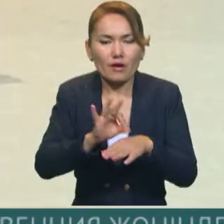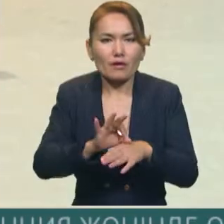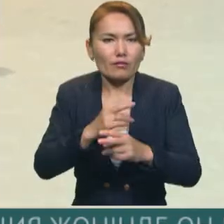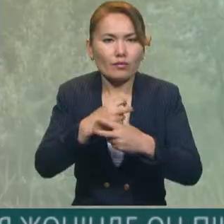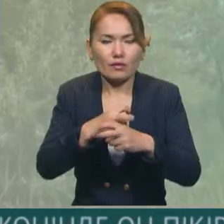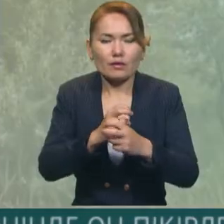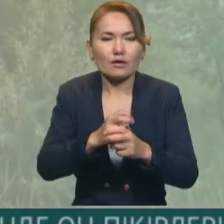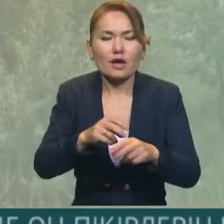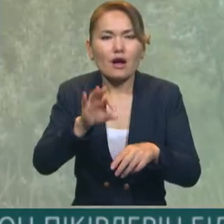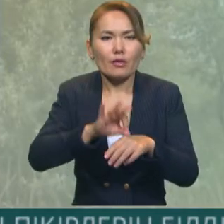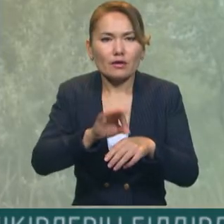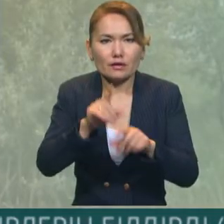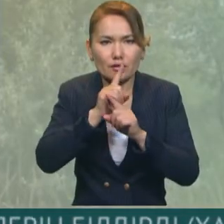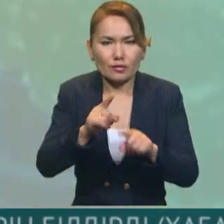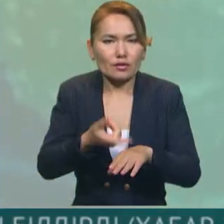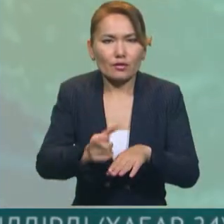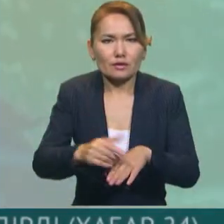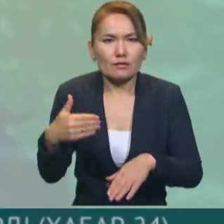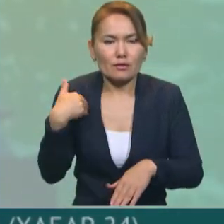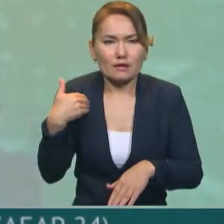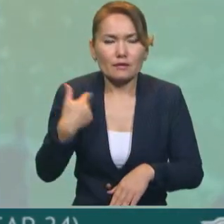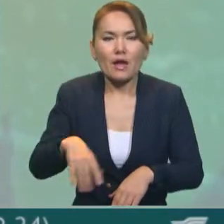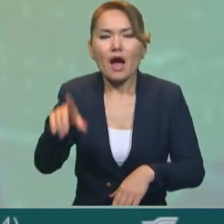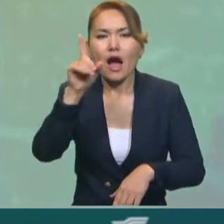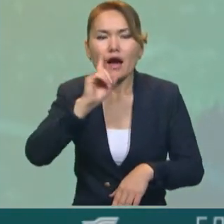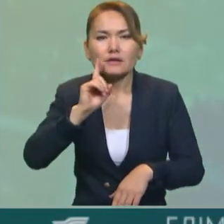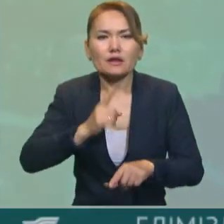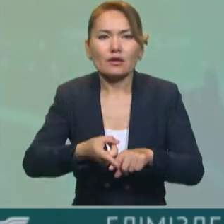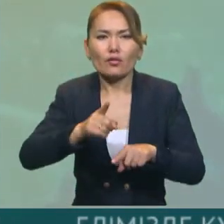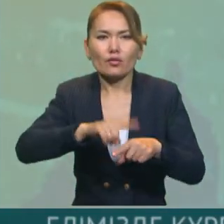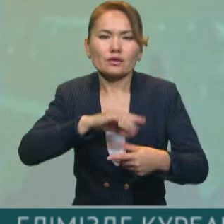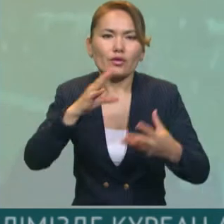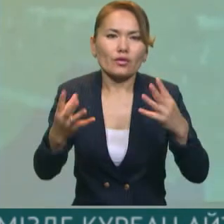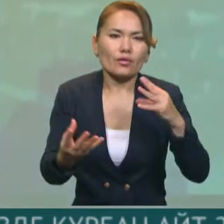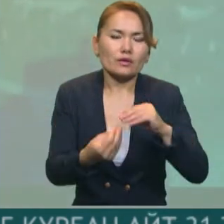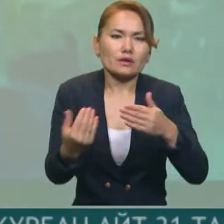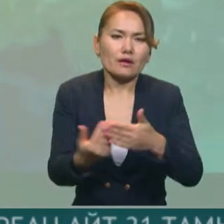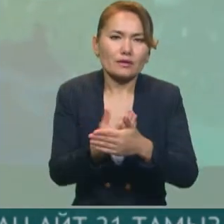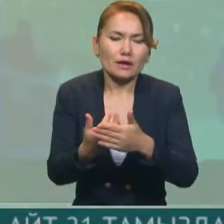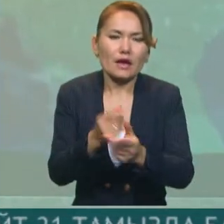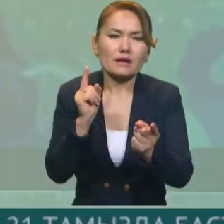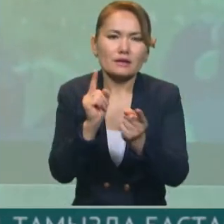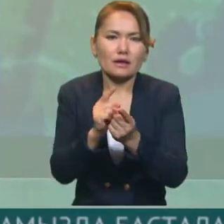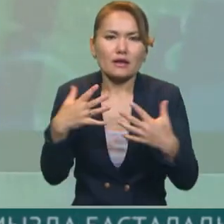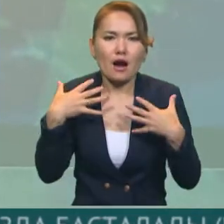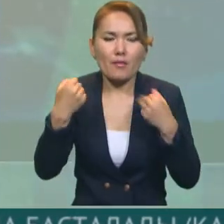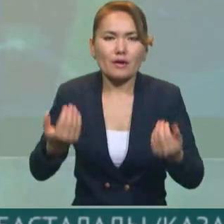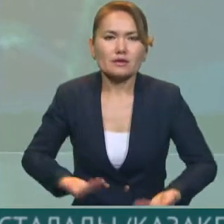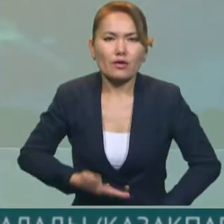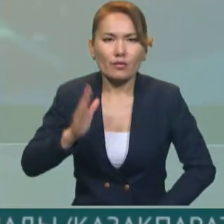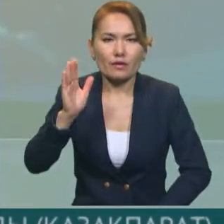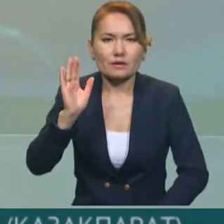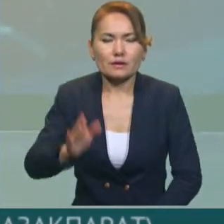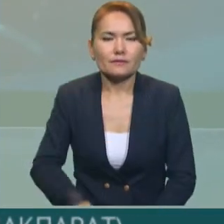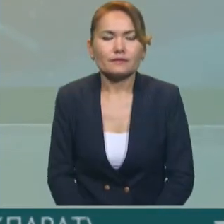ғой. Соның бәріне ем. Әзірге ақпараттар осындай. Жаңалықтарды хабар.кз сайтынан да көре аласыздар. Сағат 13:00-де